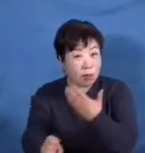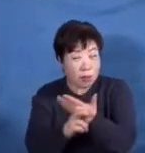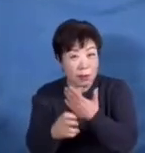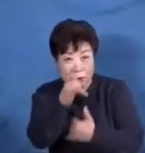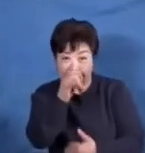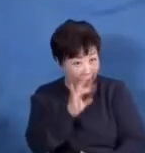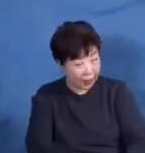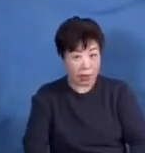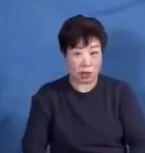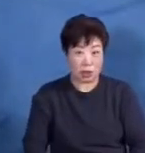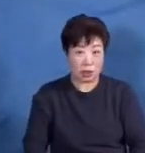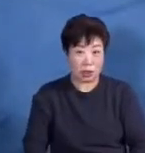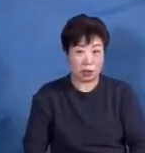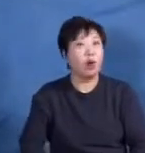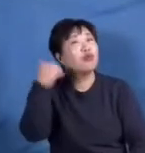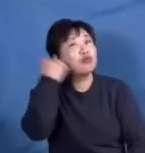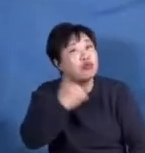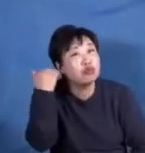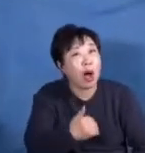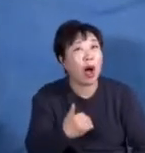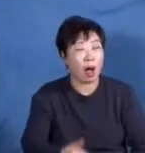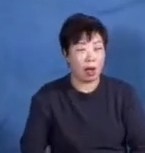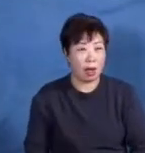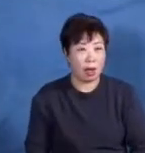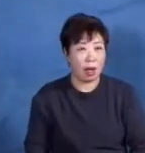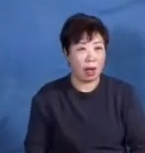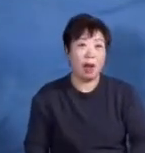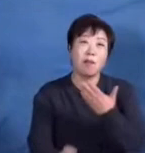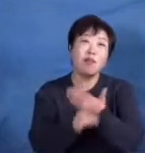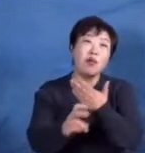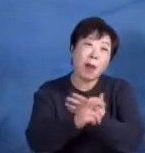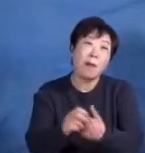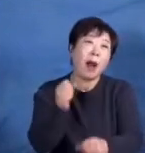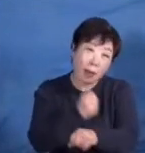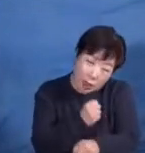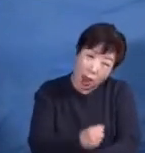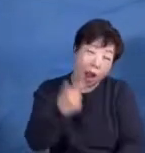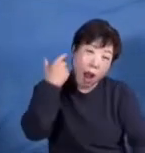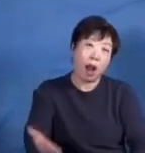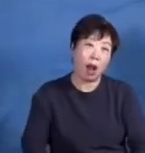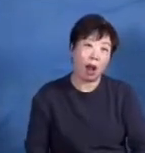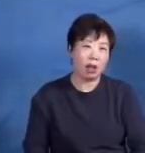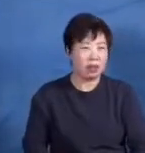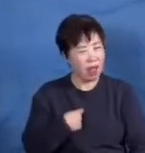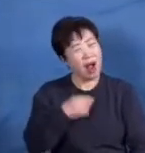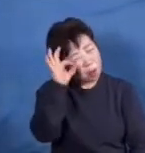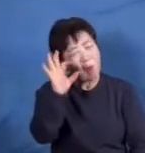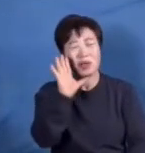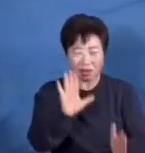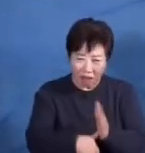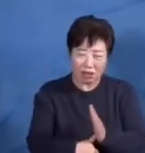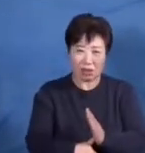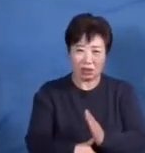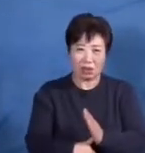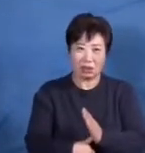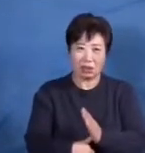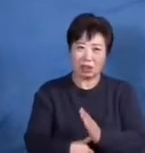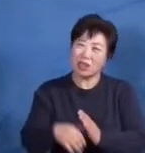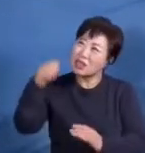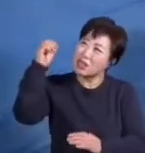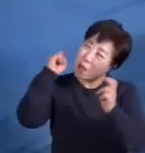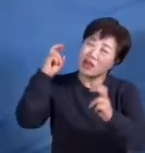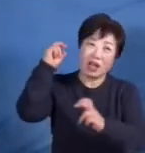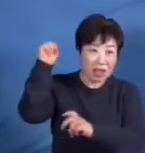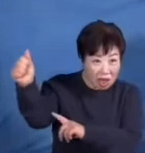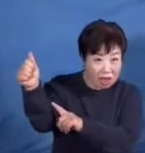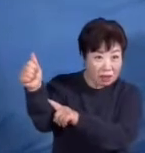산업 현장에서 도대체 누가 그렇게 불법을 저지른단 말입니까? 제가 보기에는 사용자들,